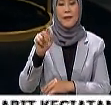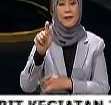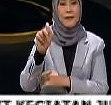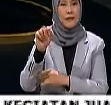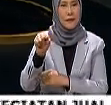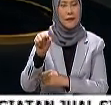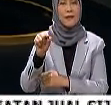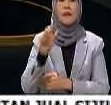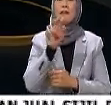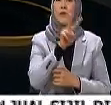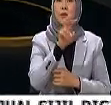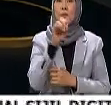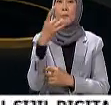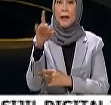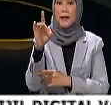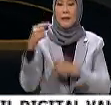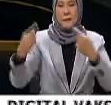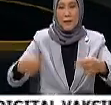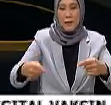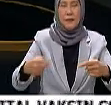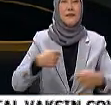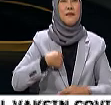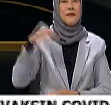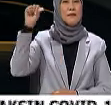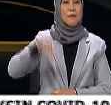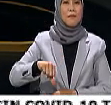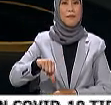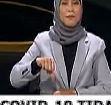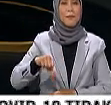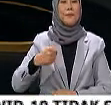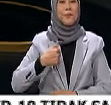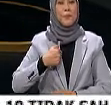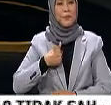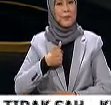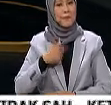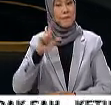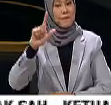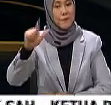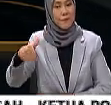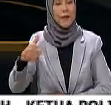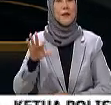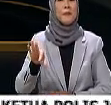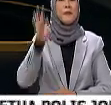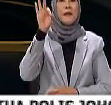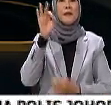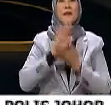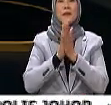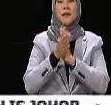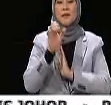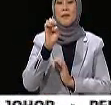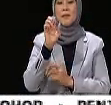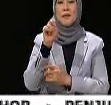kepada atau 18 siap tanding tapi pakai kalah kemudian saya telah pun dipilih sebagai Senator